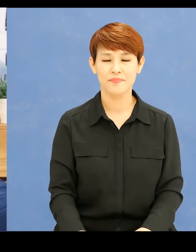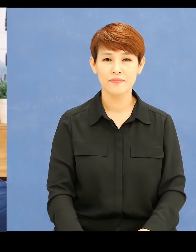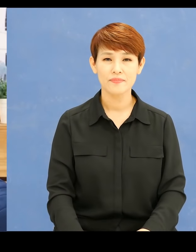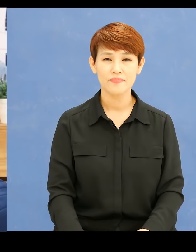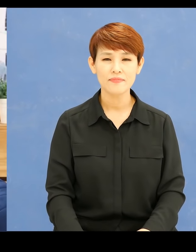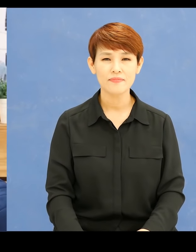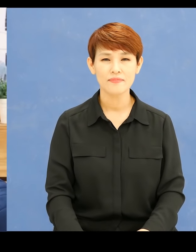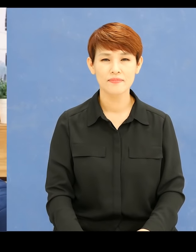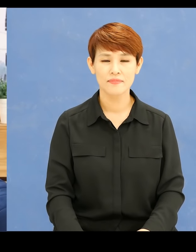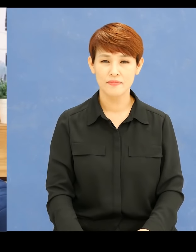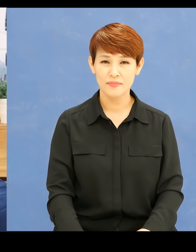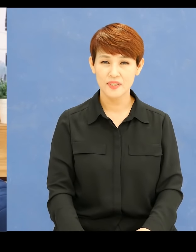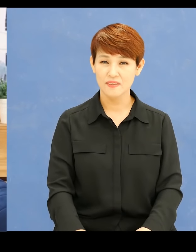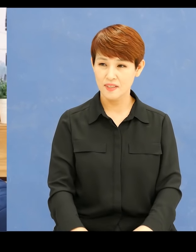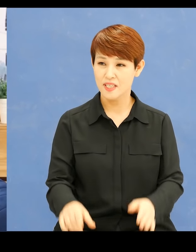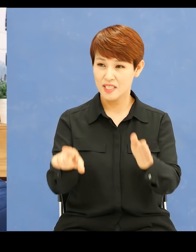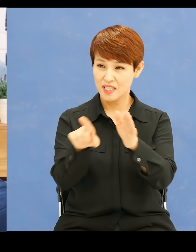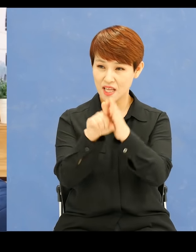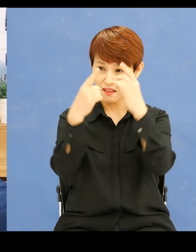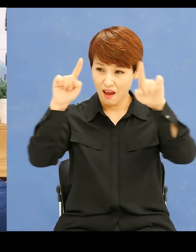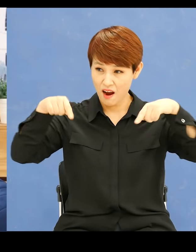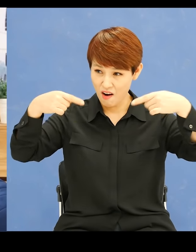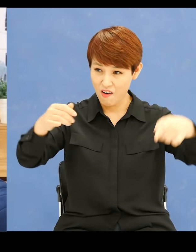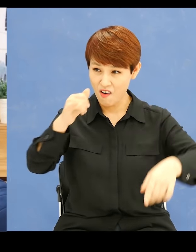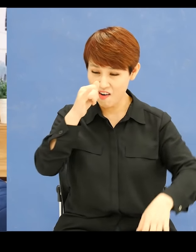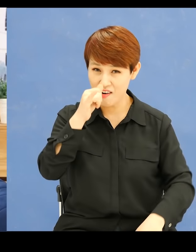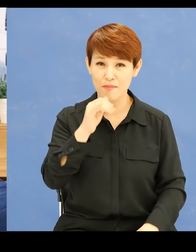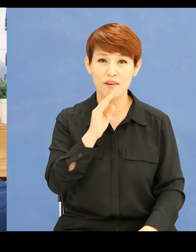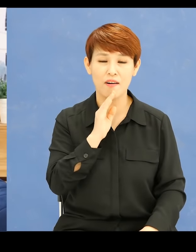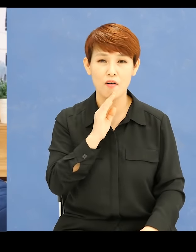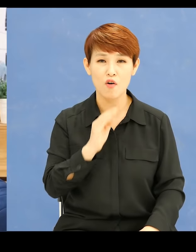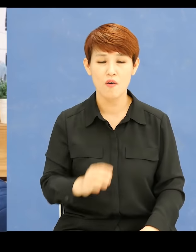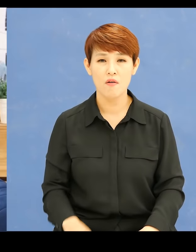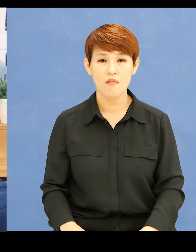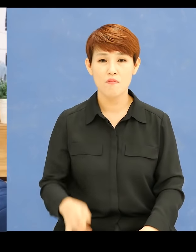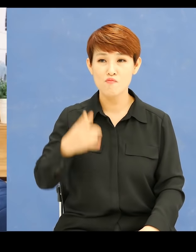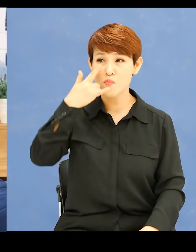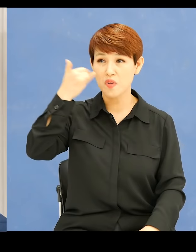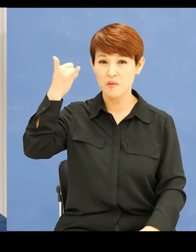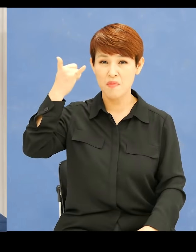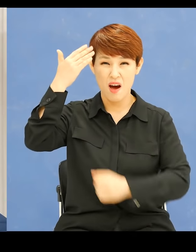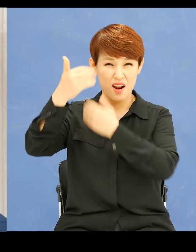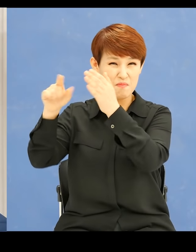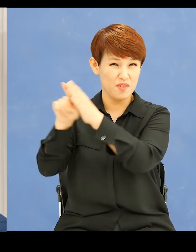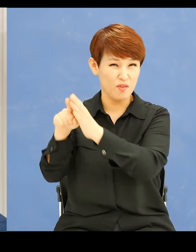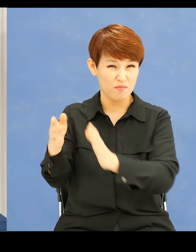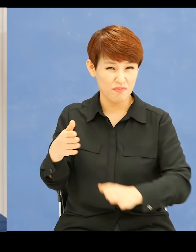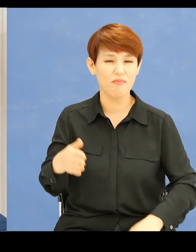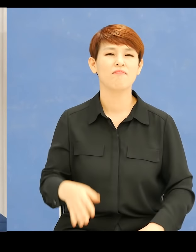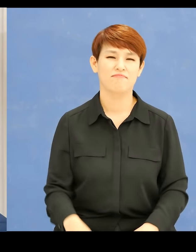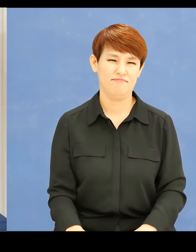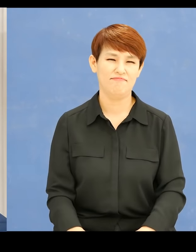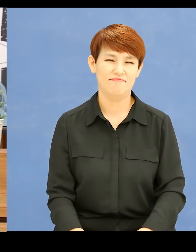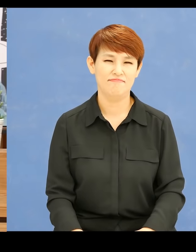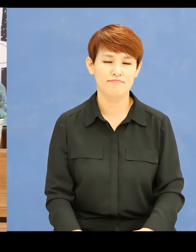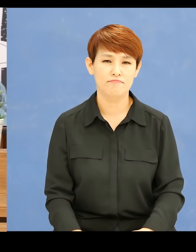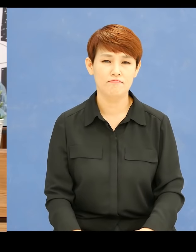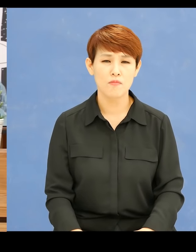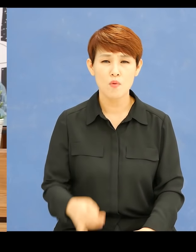그럼 결국 그렇게 잘하셔서 신학대까지 예. 하게 되셨는데 그때까지 그러면 부모님께서는 하나님 영접하지 않으셨고 안 믿으셨고요. 그러면 네.